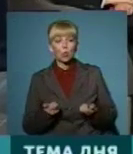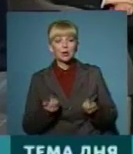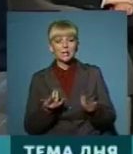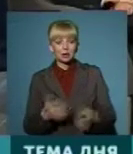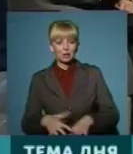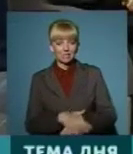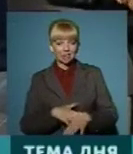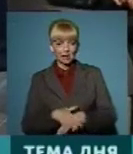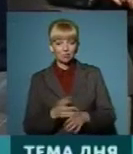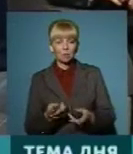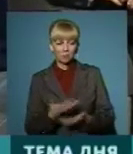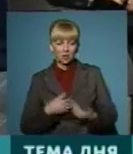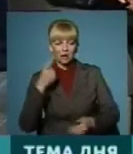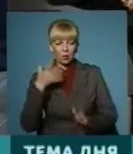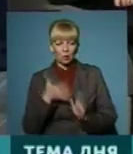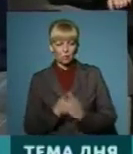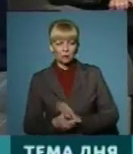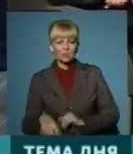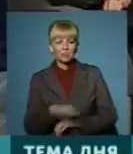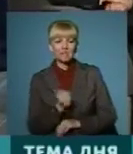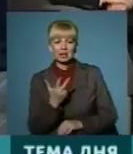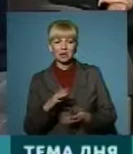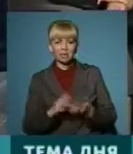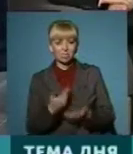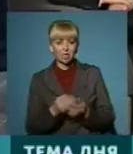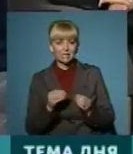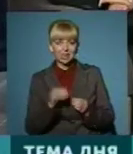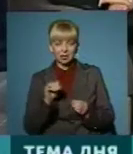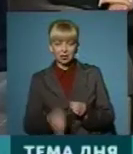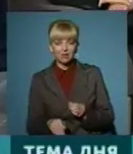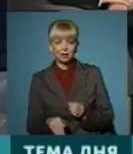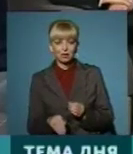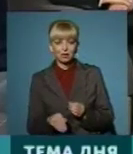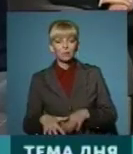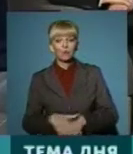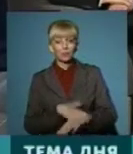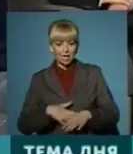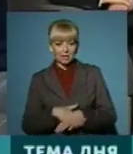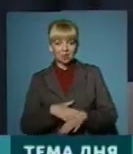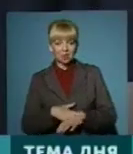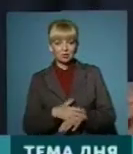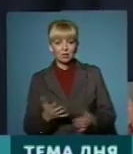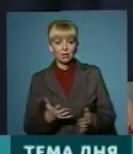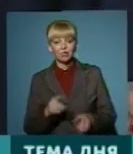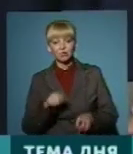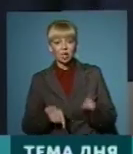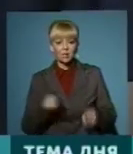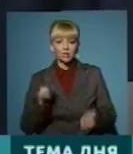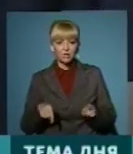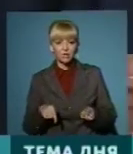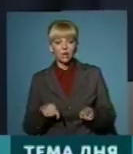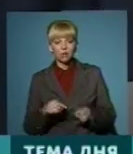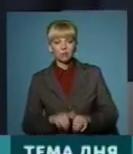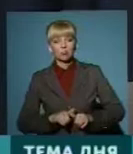кількості населення. Тому що ми розуміємо, ці 13 сіл – це майже 10 тисяч населення, яке час від часу